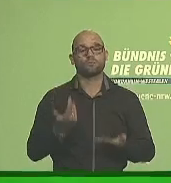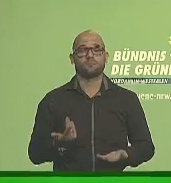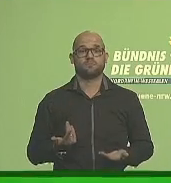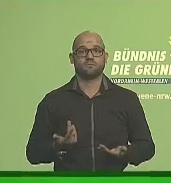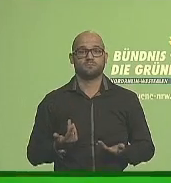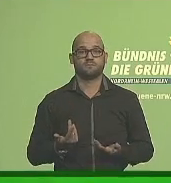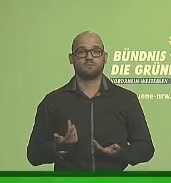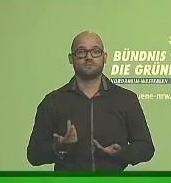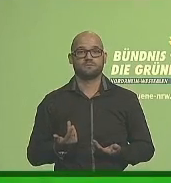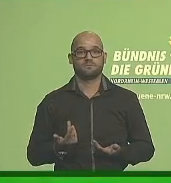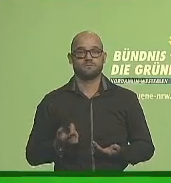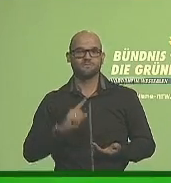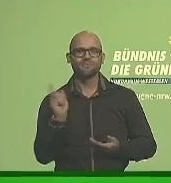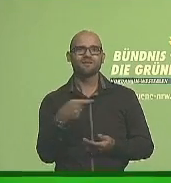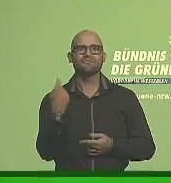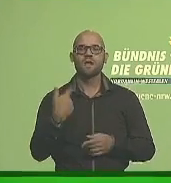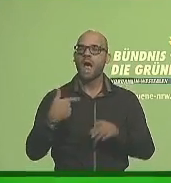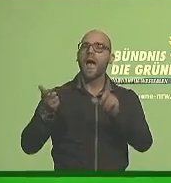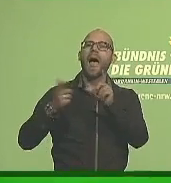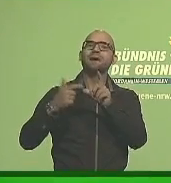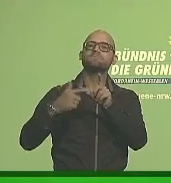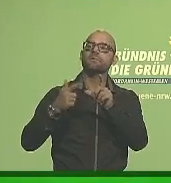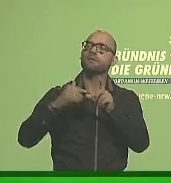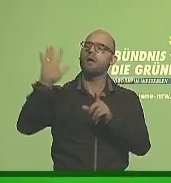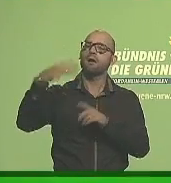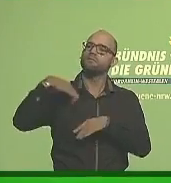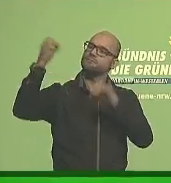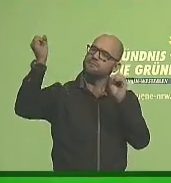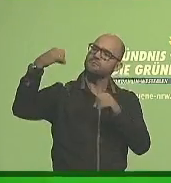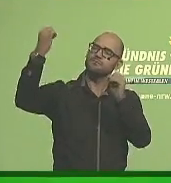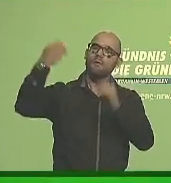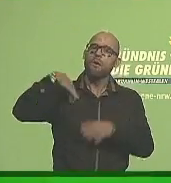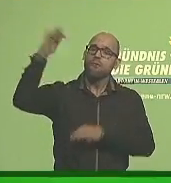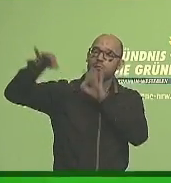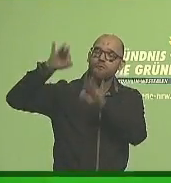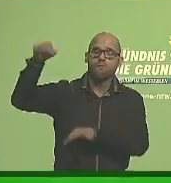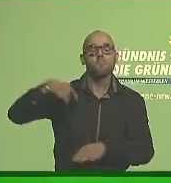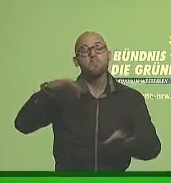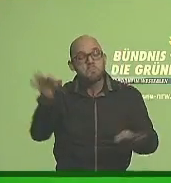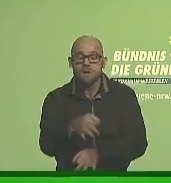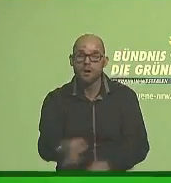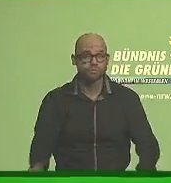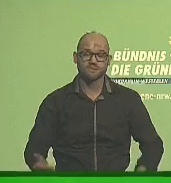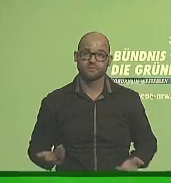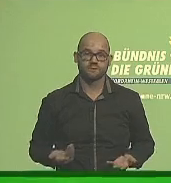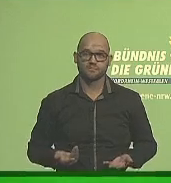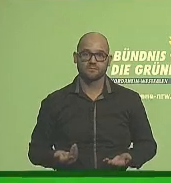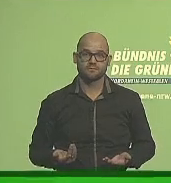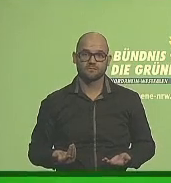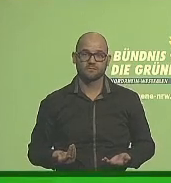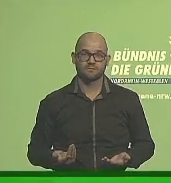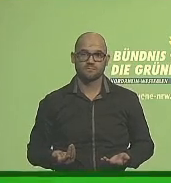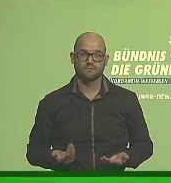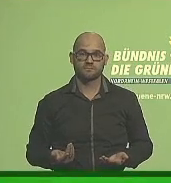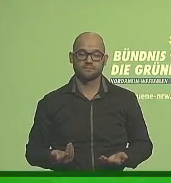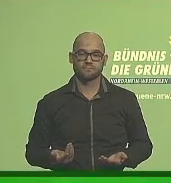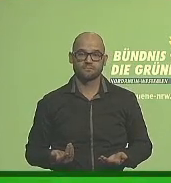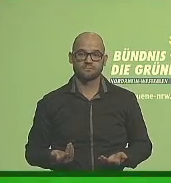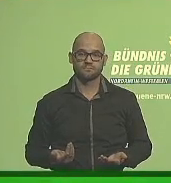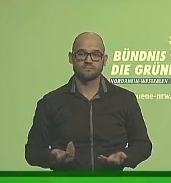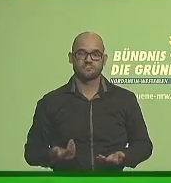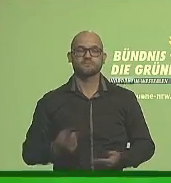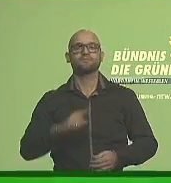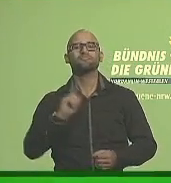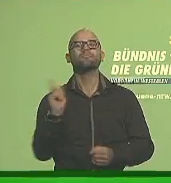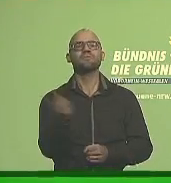einer Beschlusslage mit der SPD nicht anzunähern. Liebe Freundinnen und Freunde, wenn wir schnell und zügig zu 100%